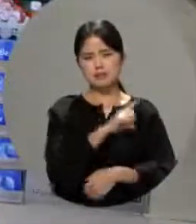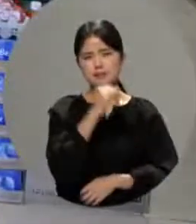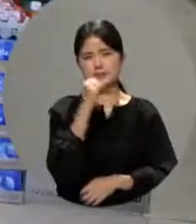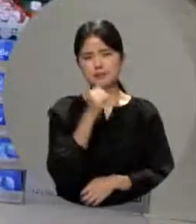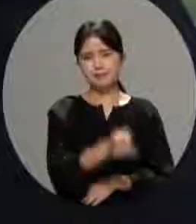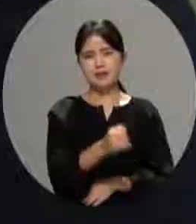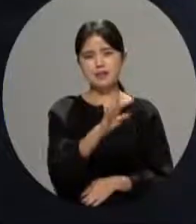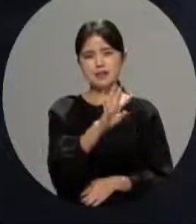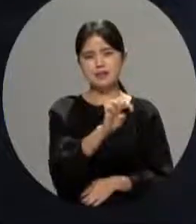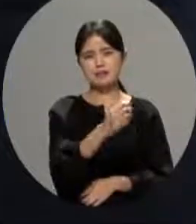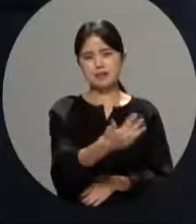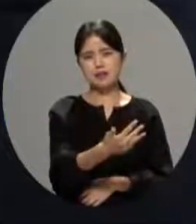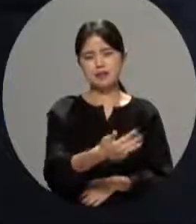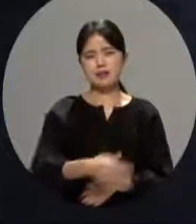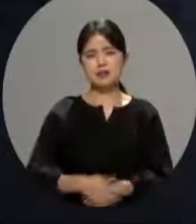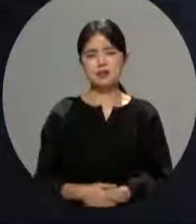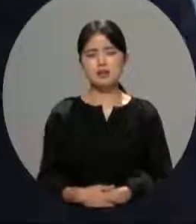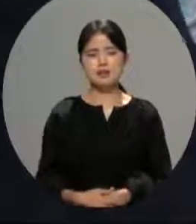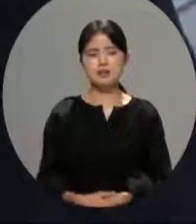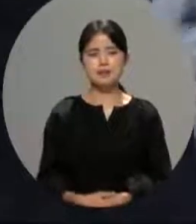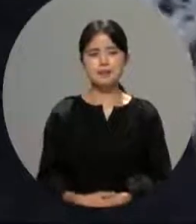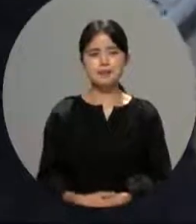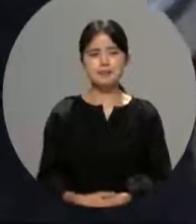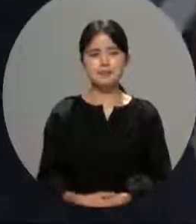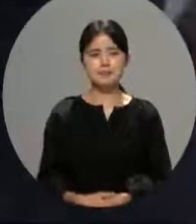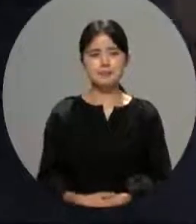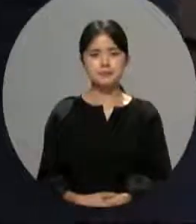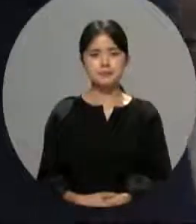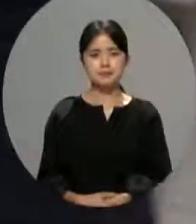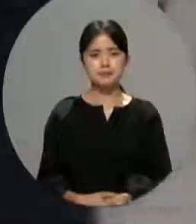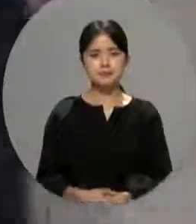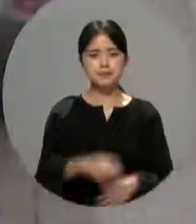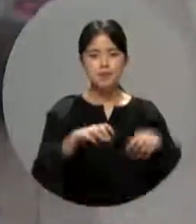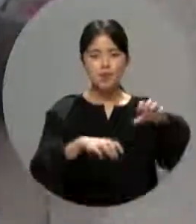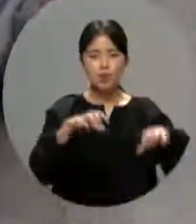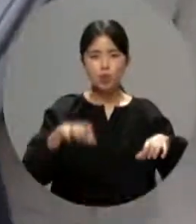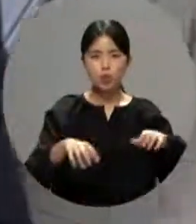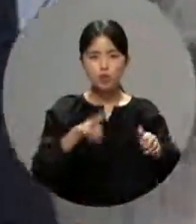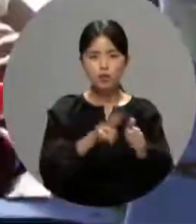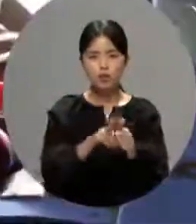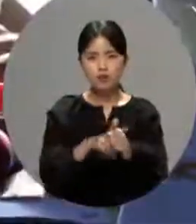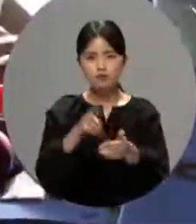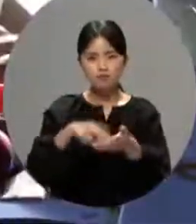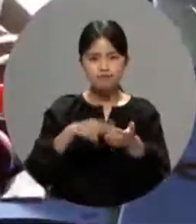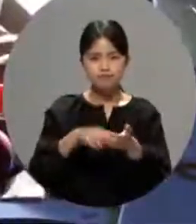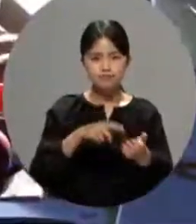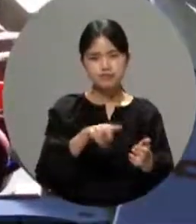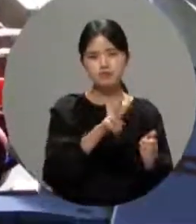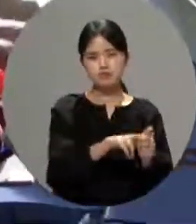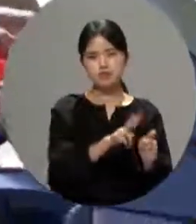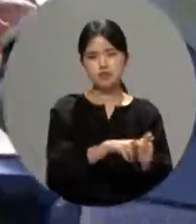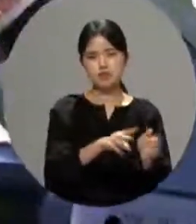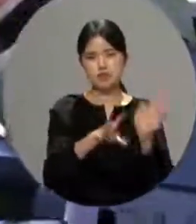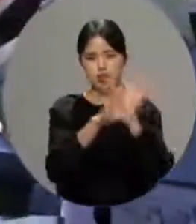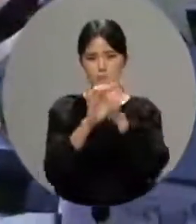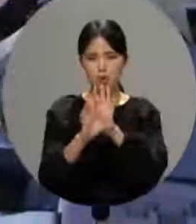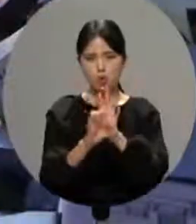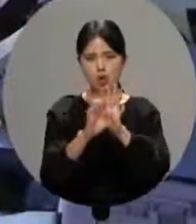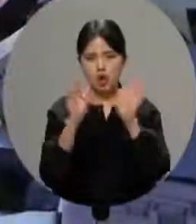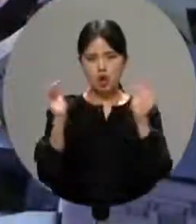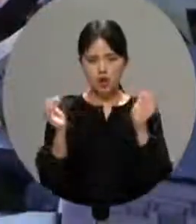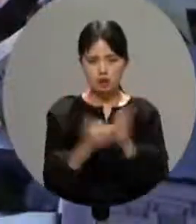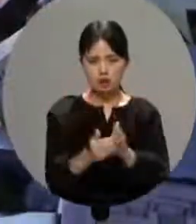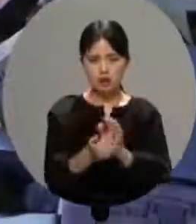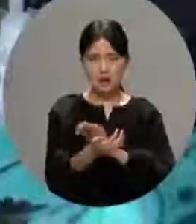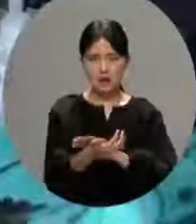낮은 48을 기록했습니다. 흔히들 동네 장사로 불리는 슈퍼마켓이 팬데믹의 터널을 빠져나오기도